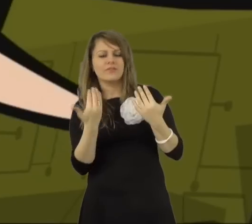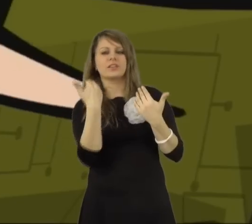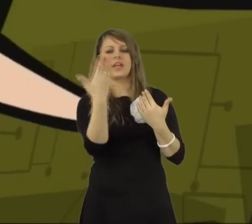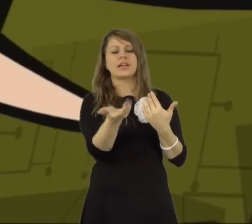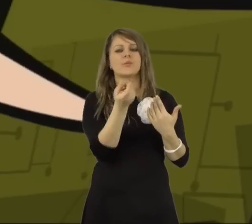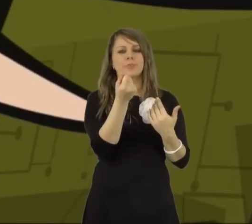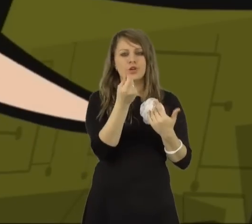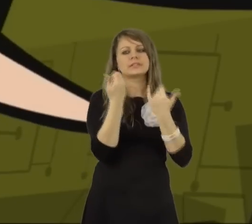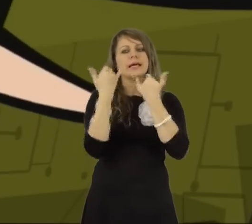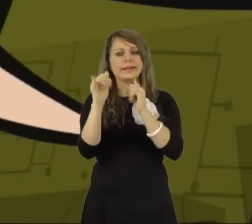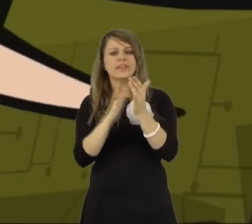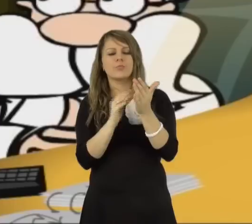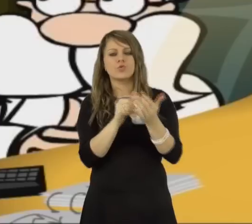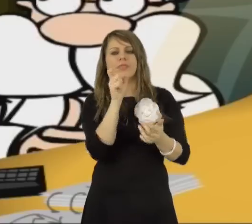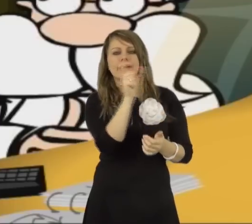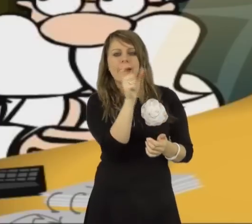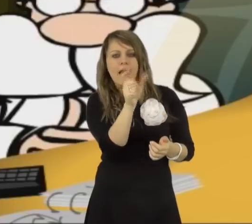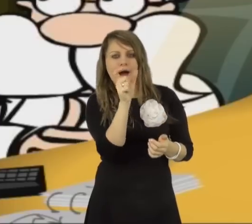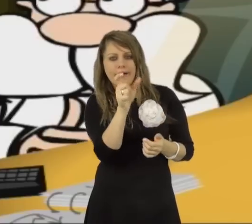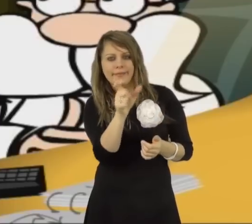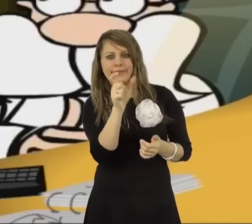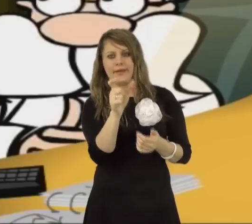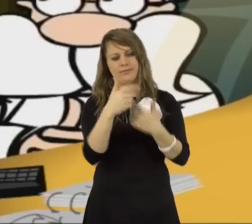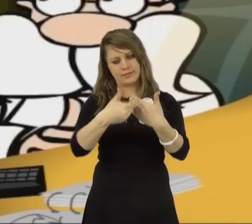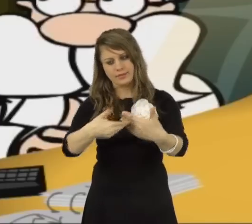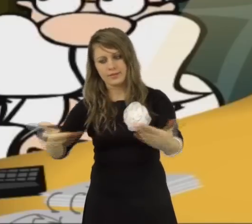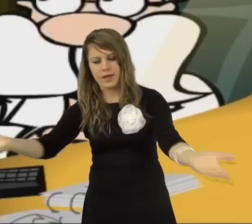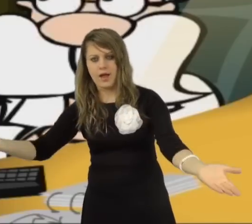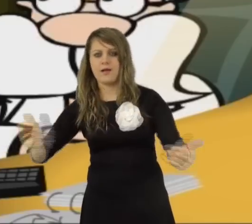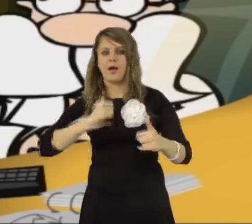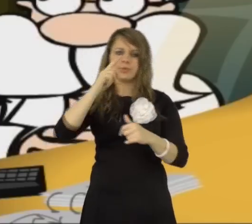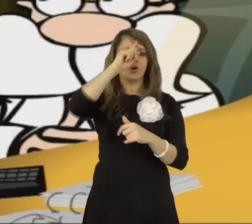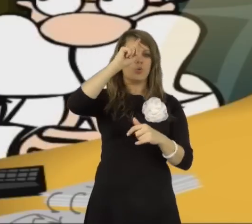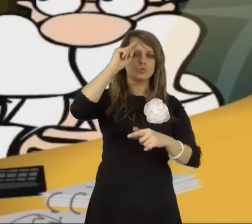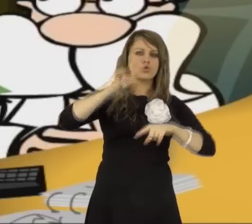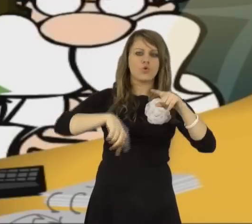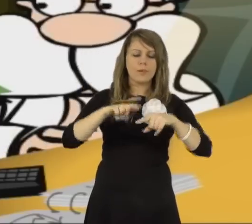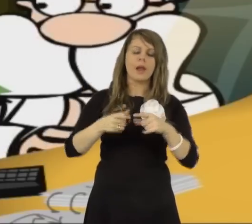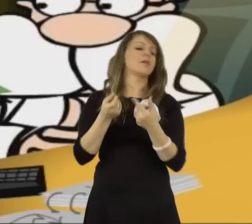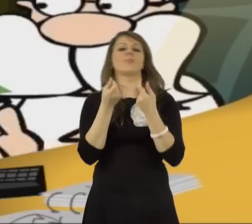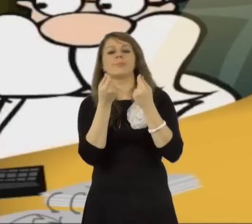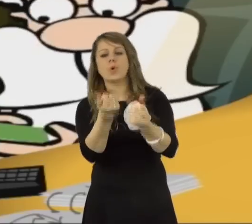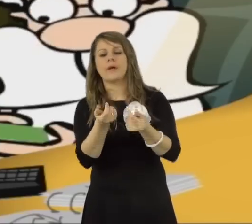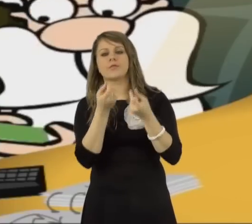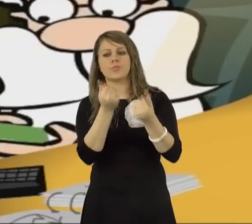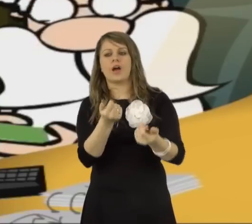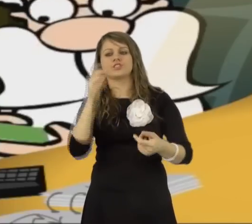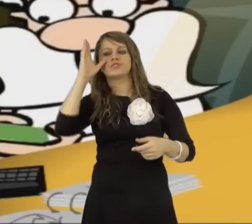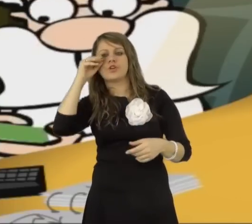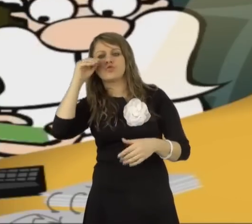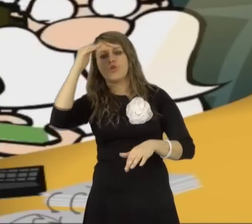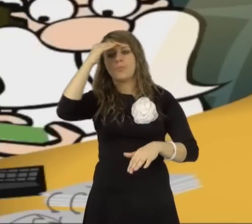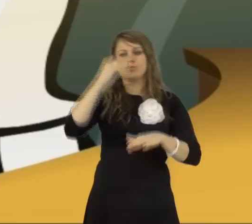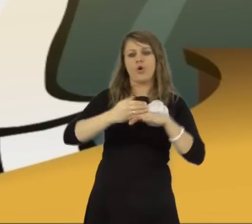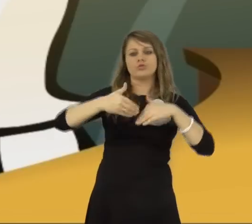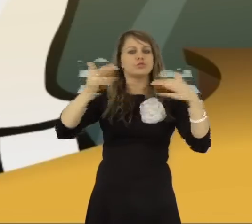się pieniędzmi zgromadzonymi na koncie. Wystawiają różnego rodzaju karty, dzięki którym masz dostęp do swoich pieniędzy praktycznie